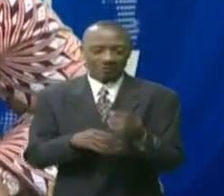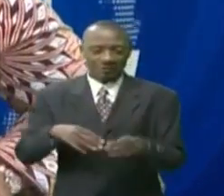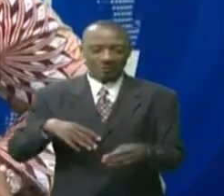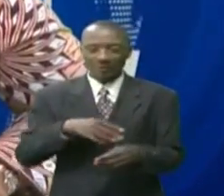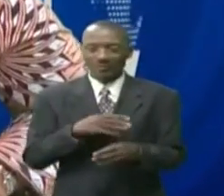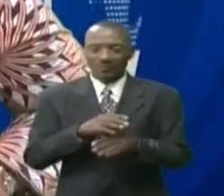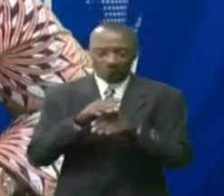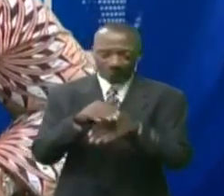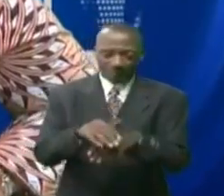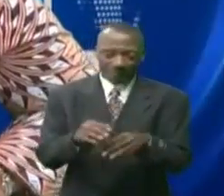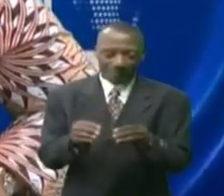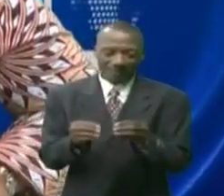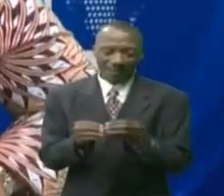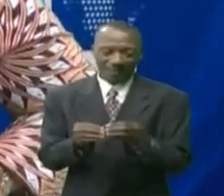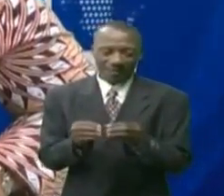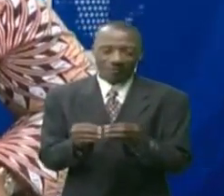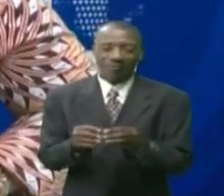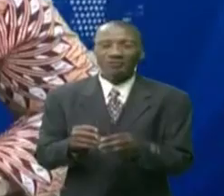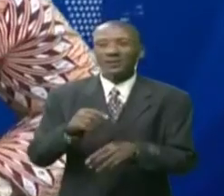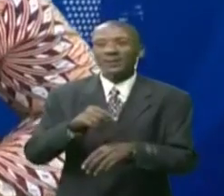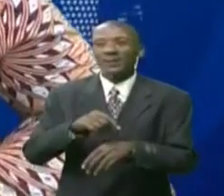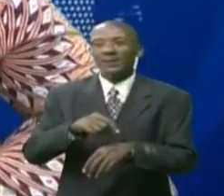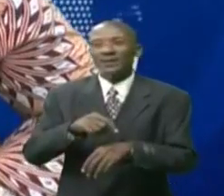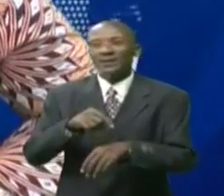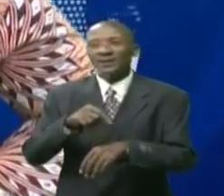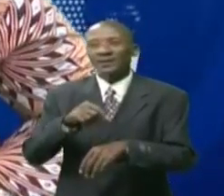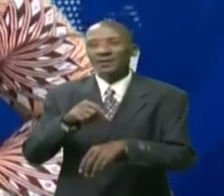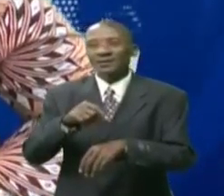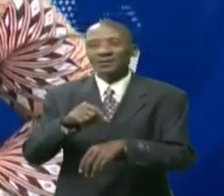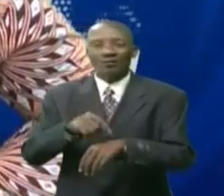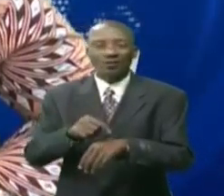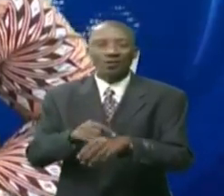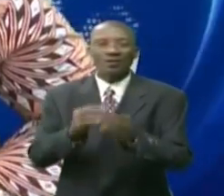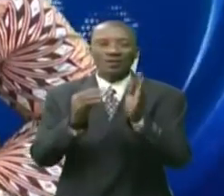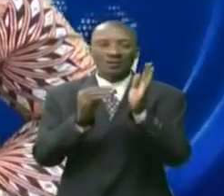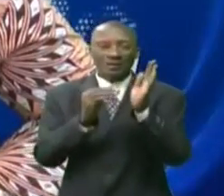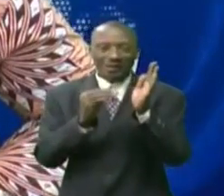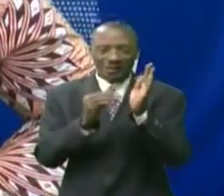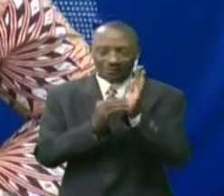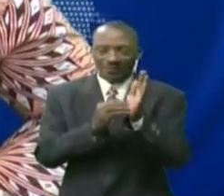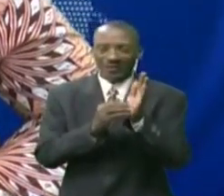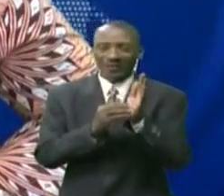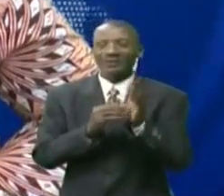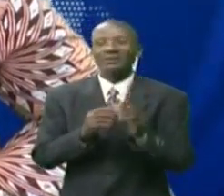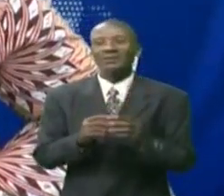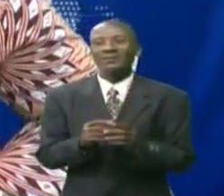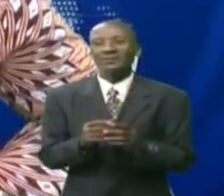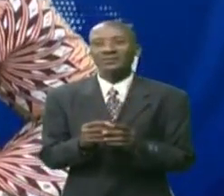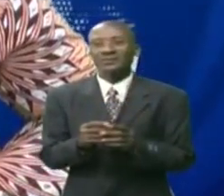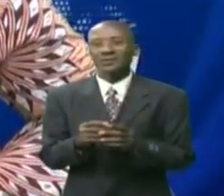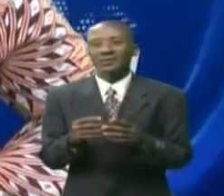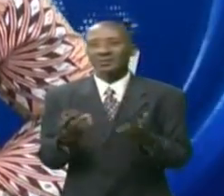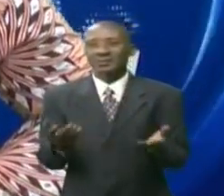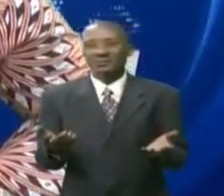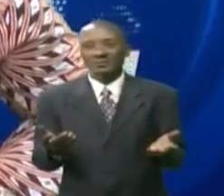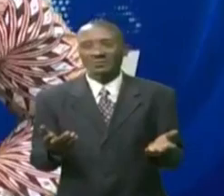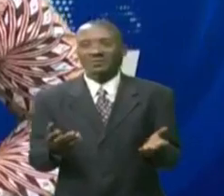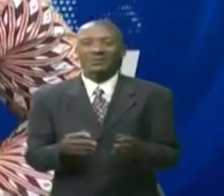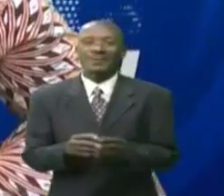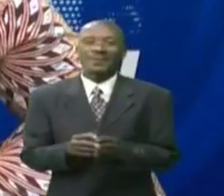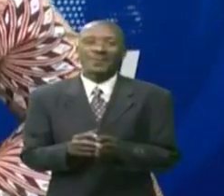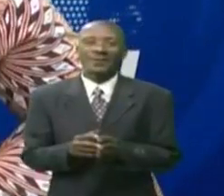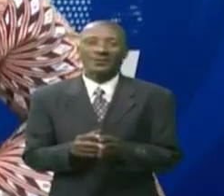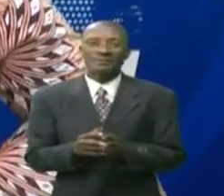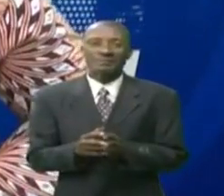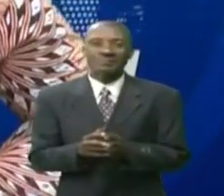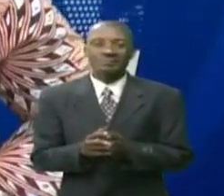compte général du Trésor. Il va sans dire que seuls les paiements retracés sur Isis Régie seront certifiés et